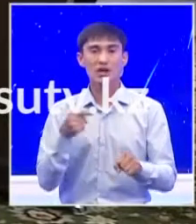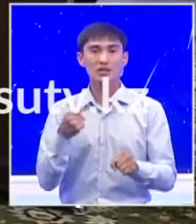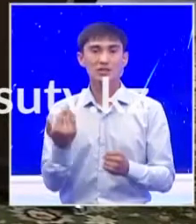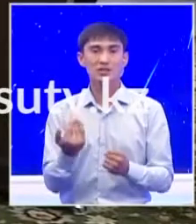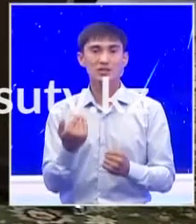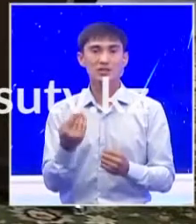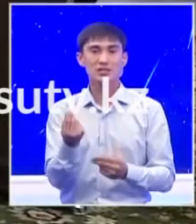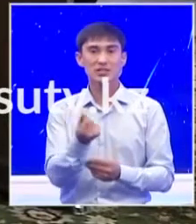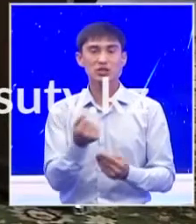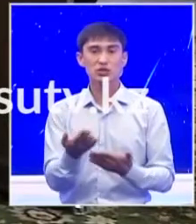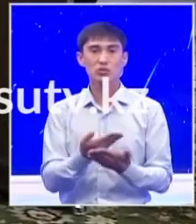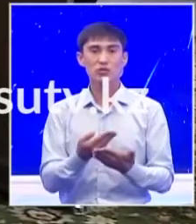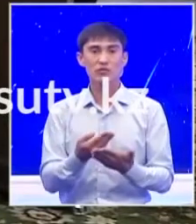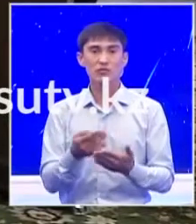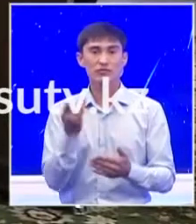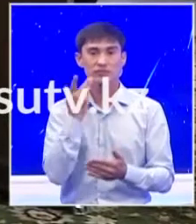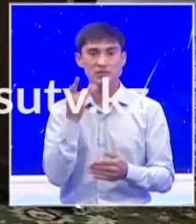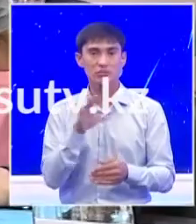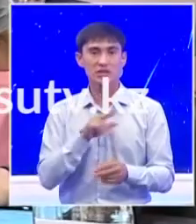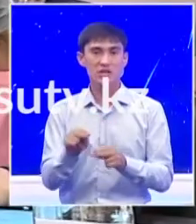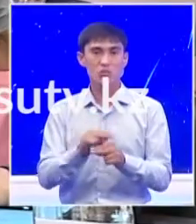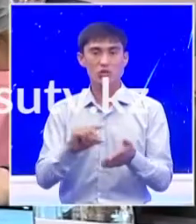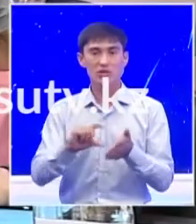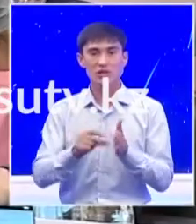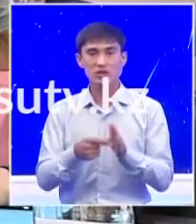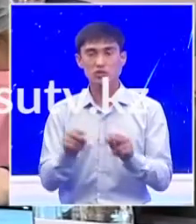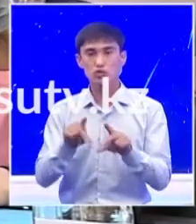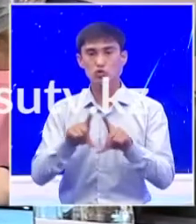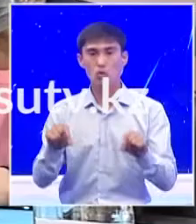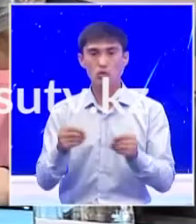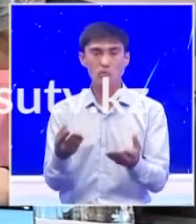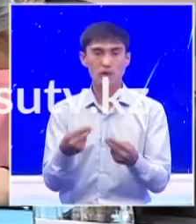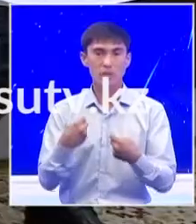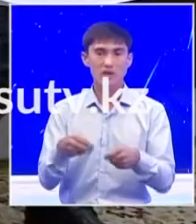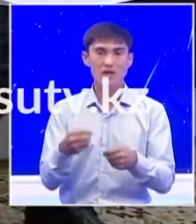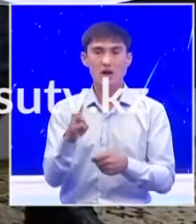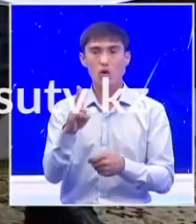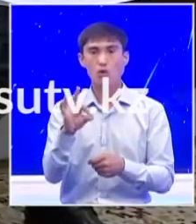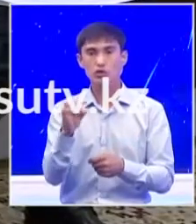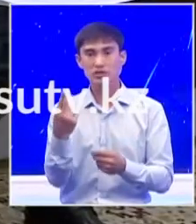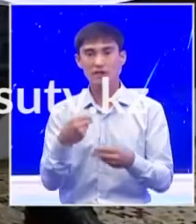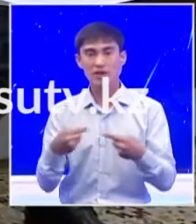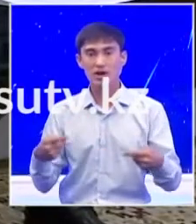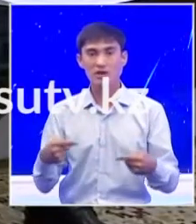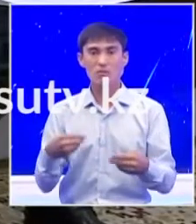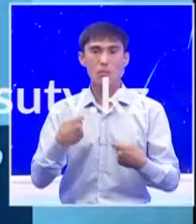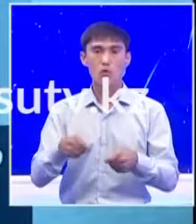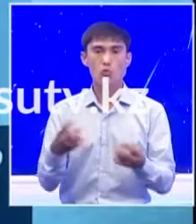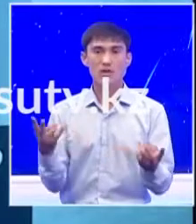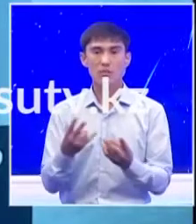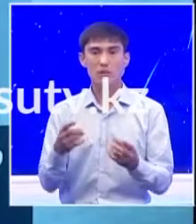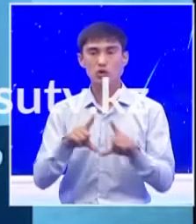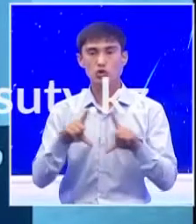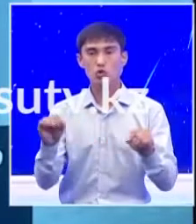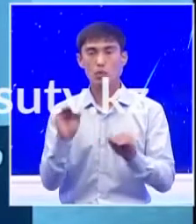они в основном проводятся на такие цели, как ремонт класса или школы, приобретение канцелярских товаров, покупка необходимого